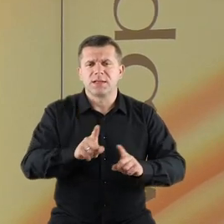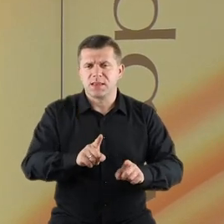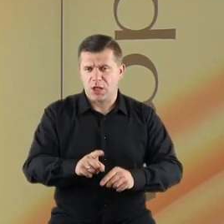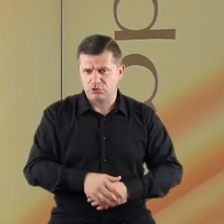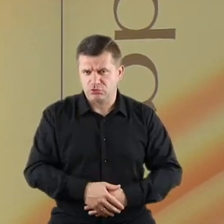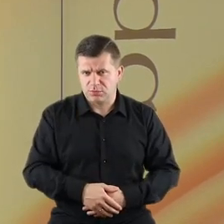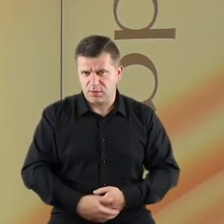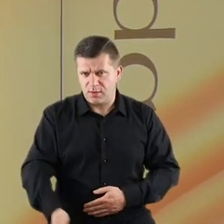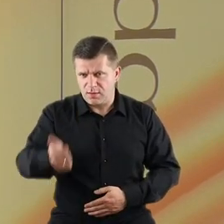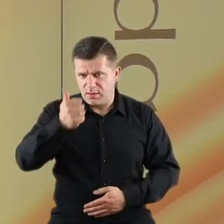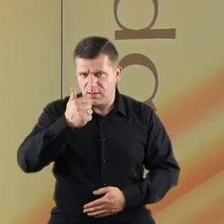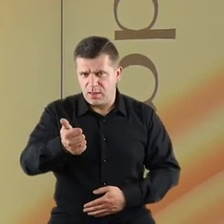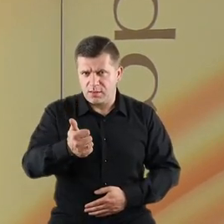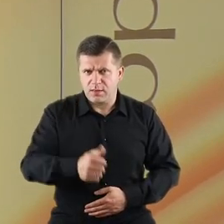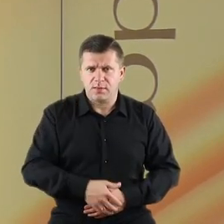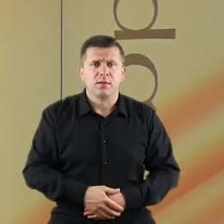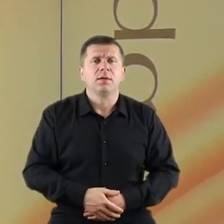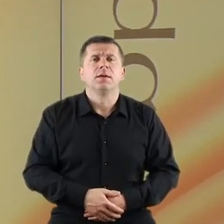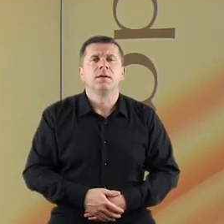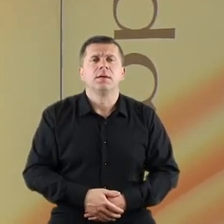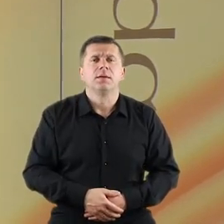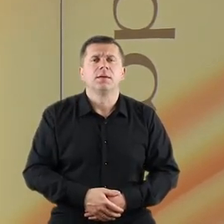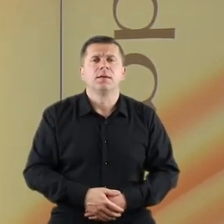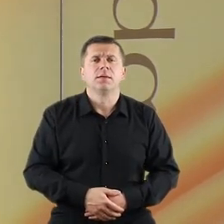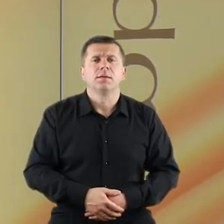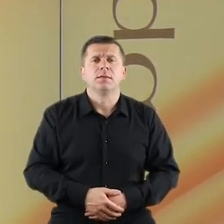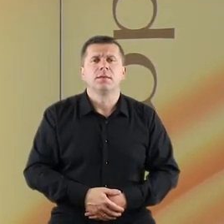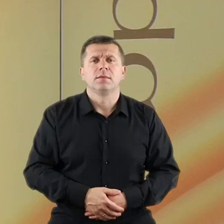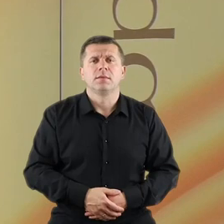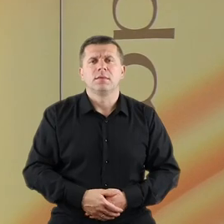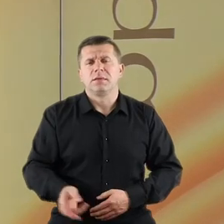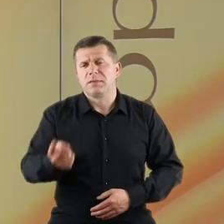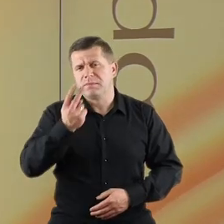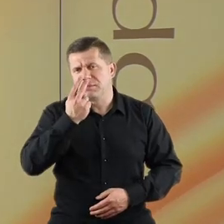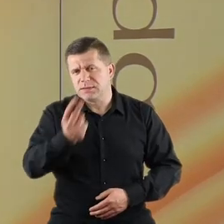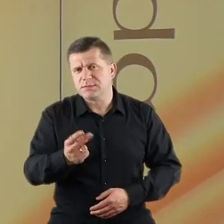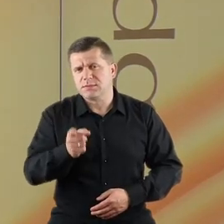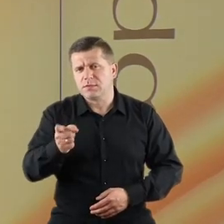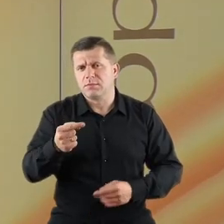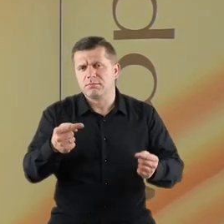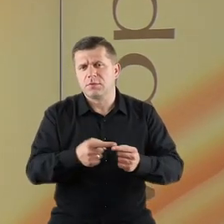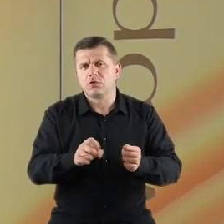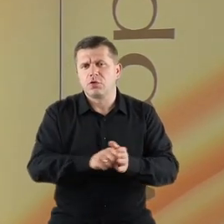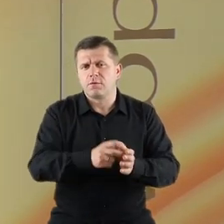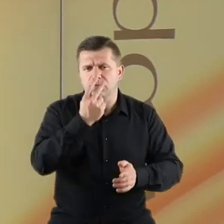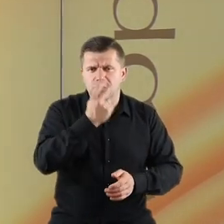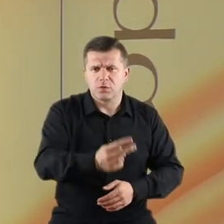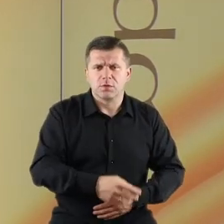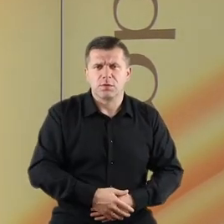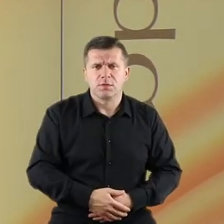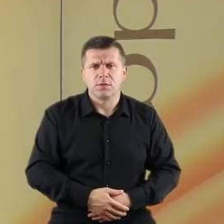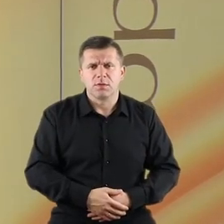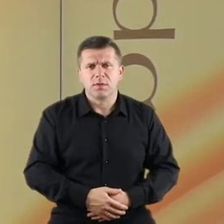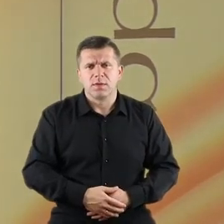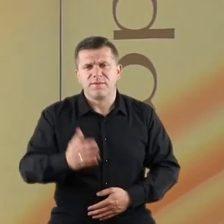jeden postać widzieć zaczęła się odnosić do wzroku avidity